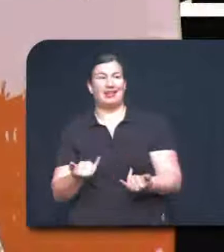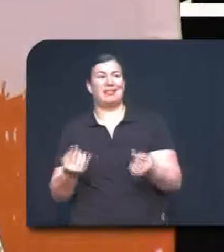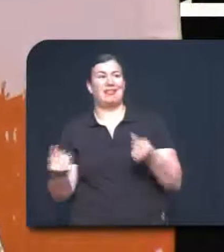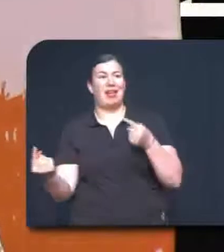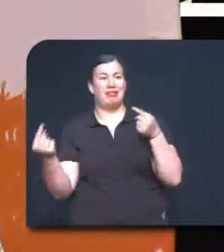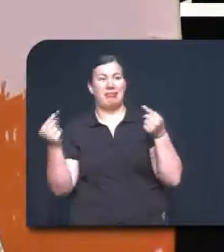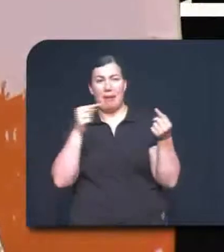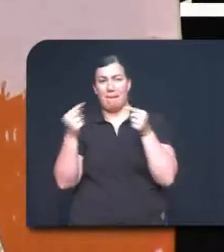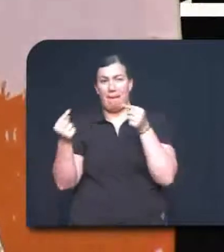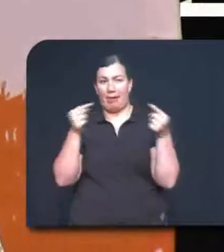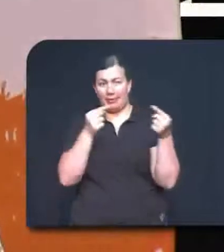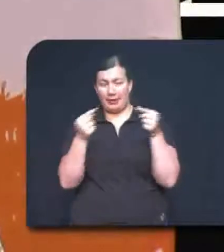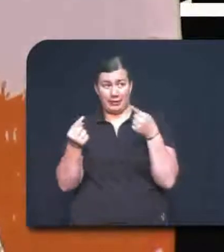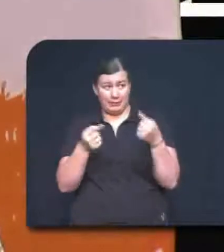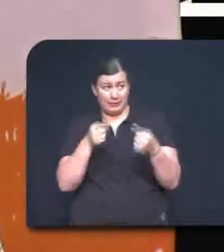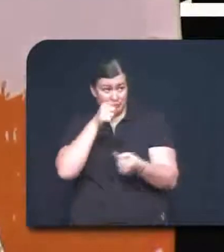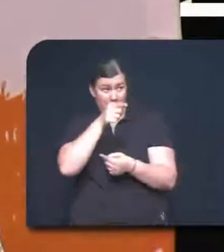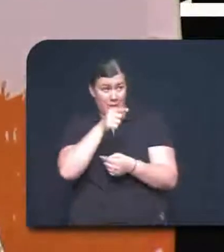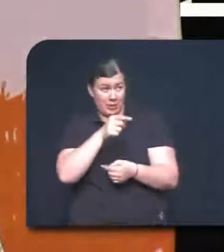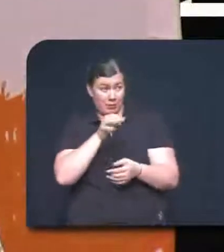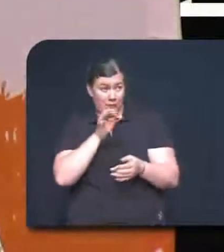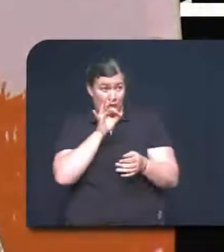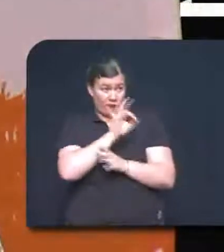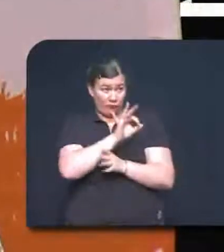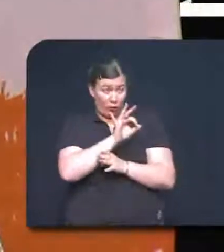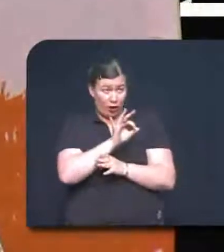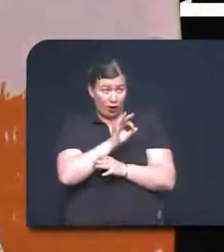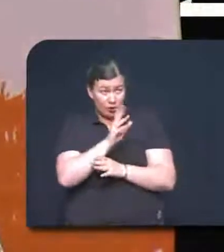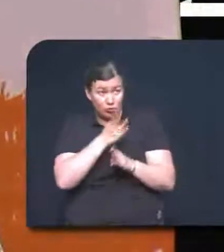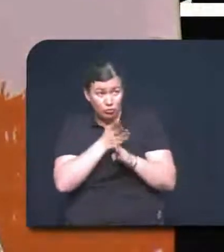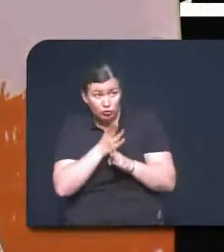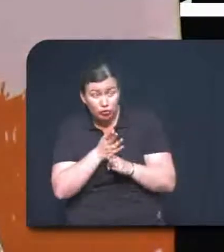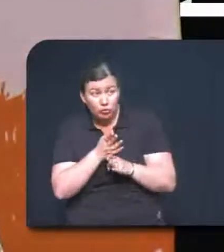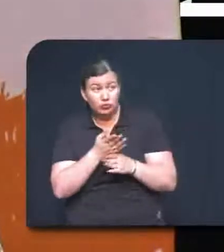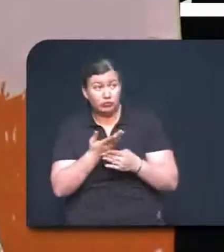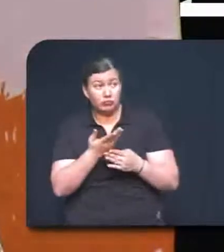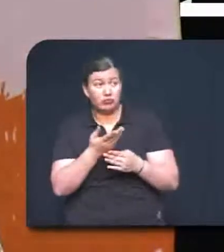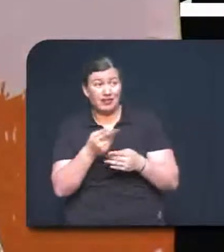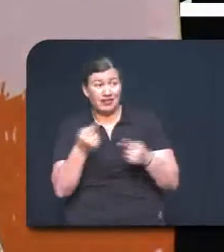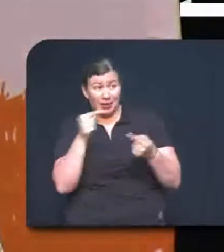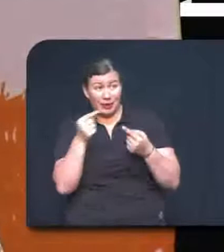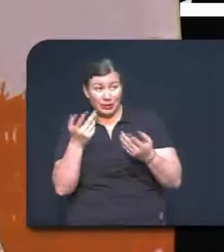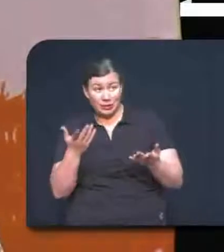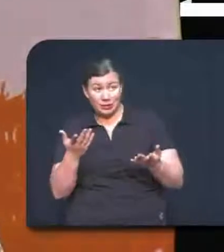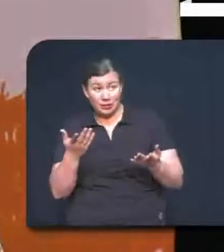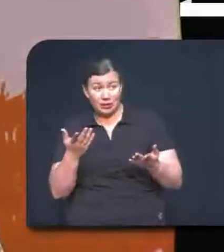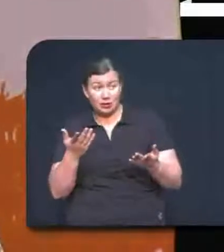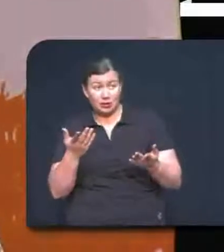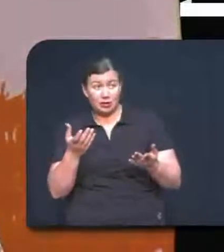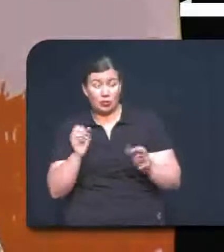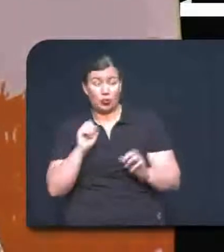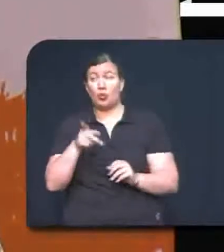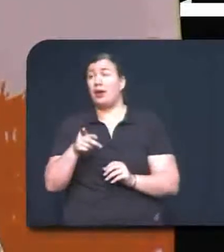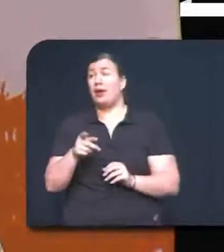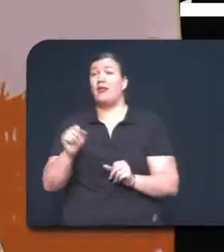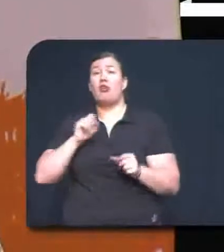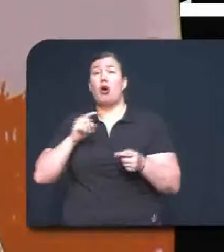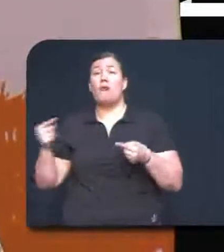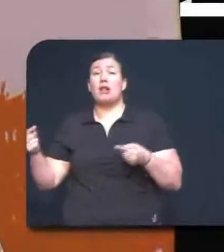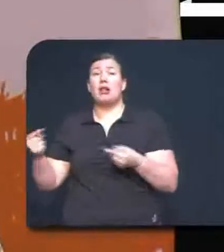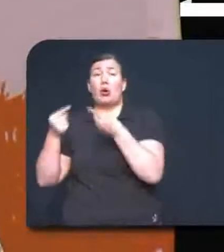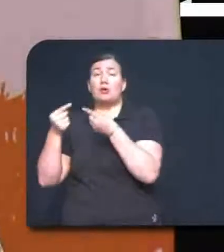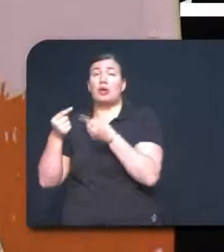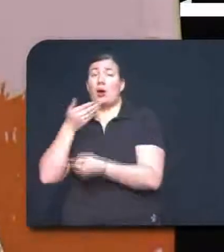bist du Debattierer am Po ja oder nein Gott also bei Kontrast steht keiner dann